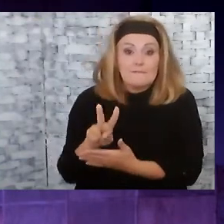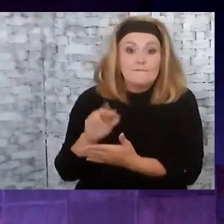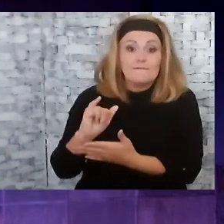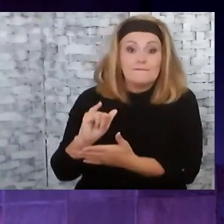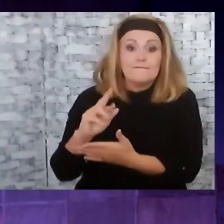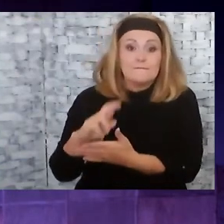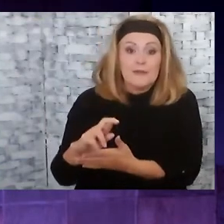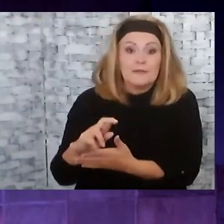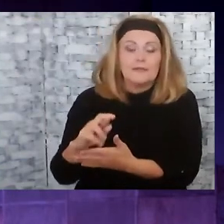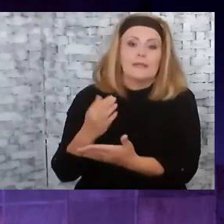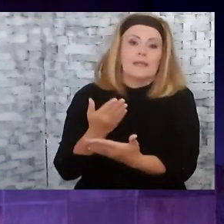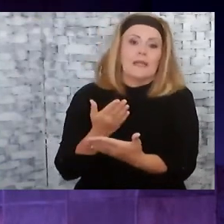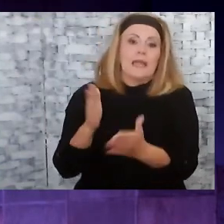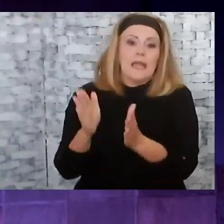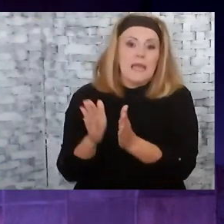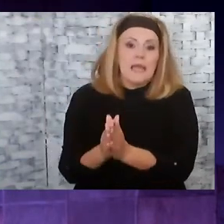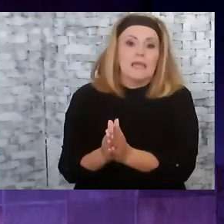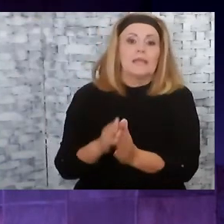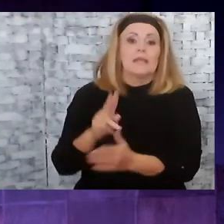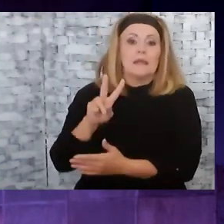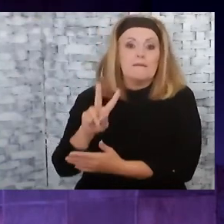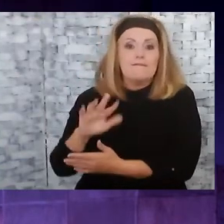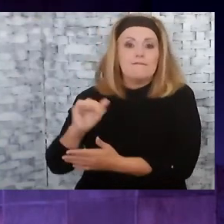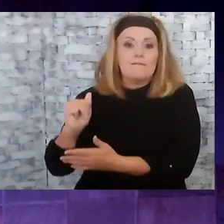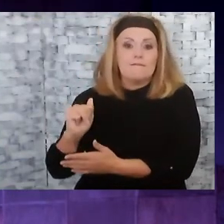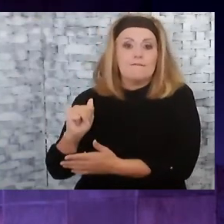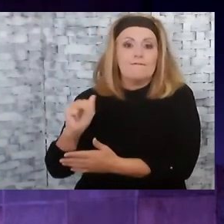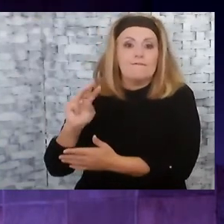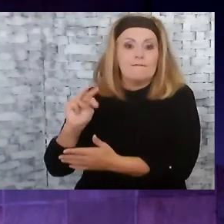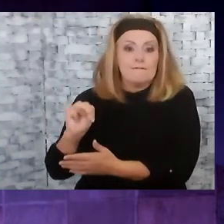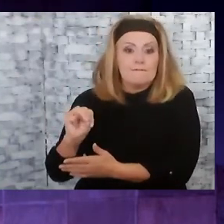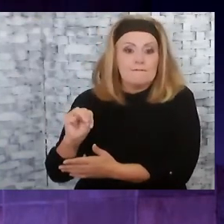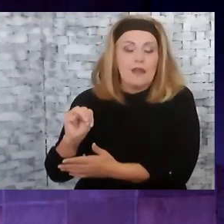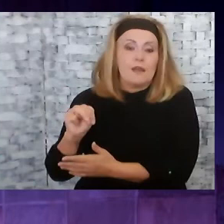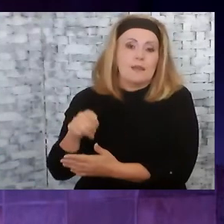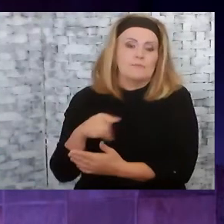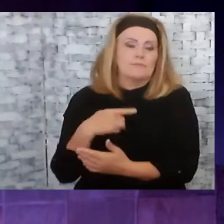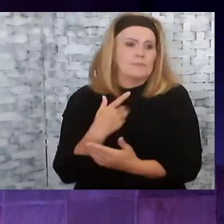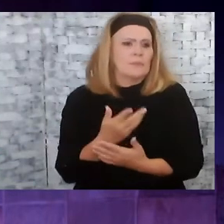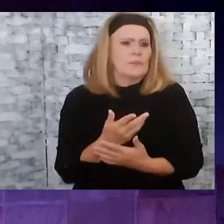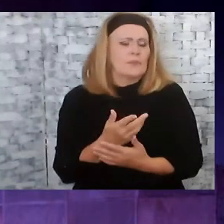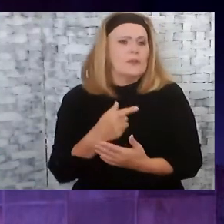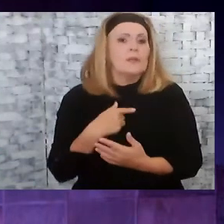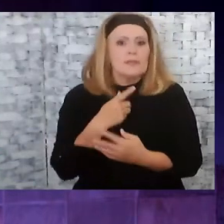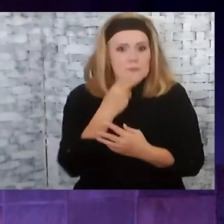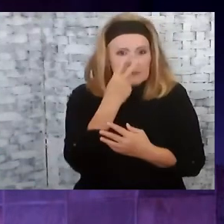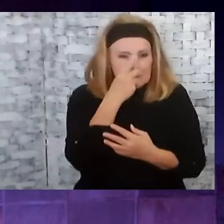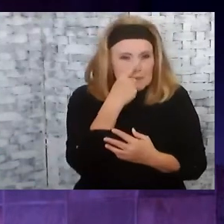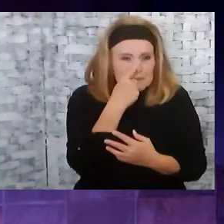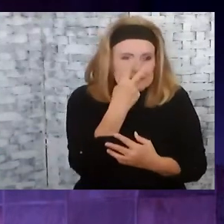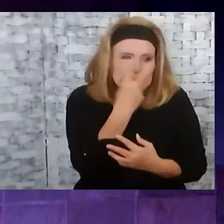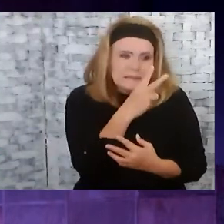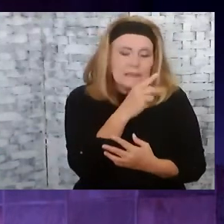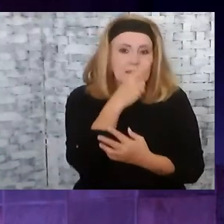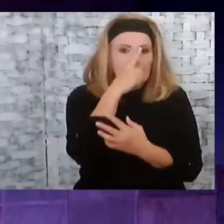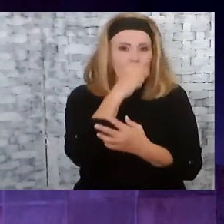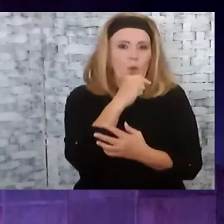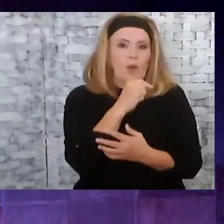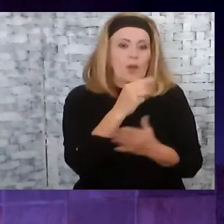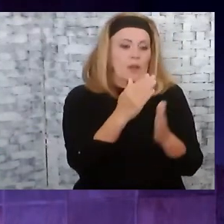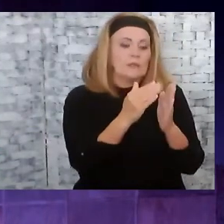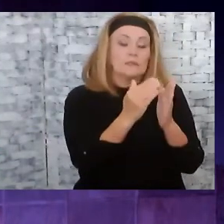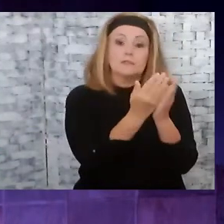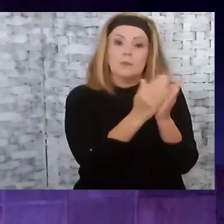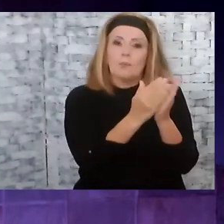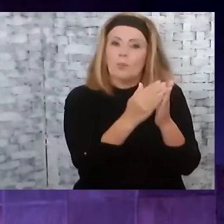En ek wil gou so 'n bietjie oor dit praat. Johannes se boek is baie persoonlik. Jy sal het sien as jy het vergelyk met die ander, Matteus, Markus,